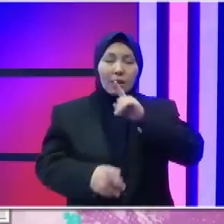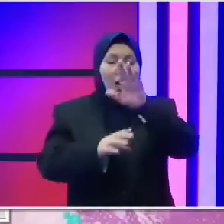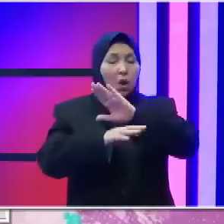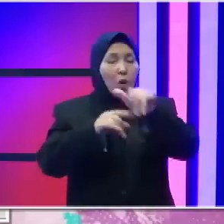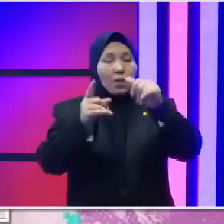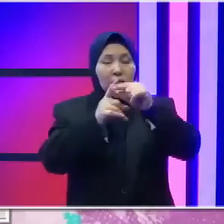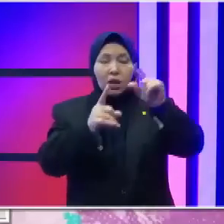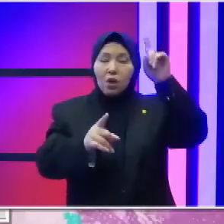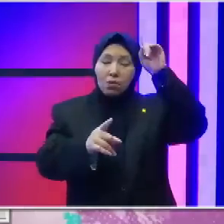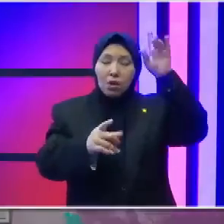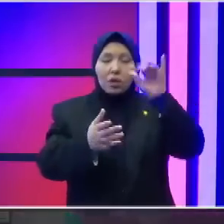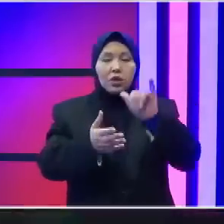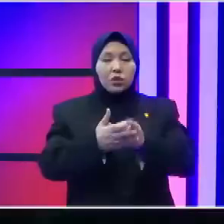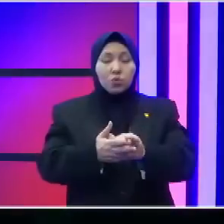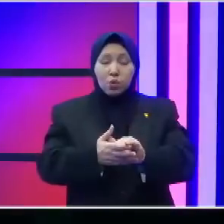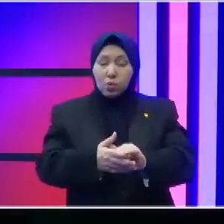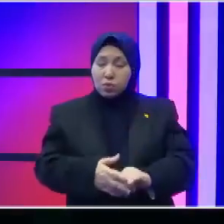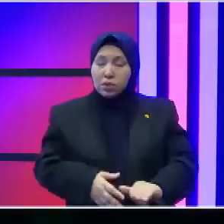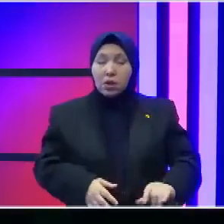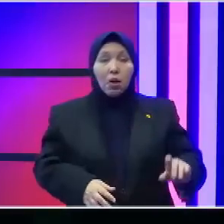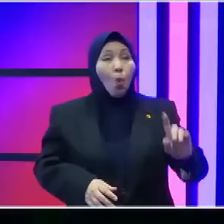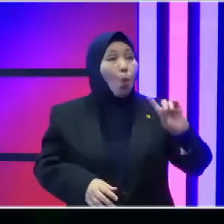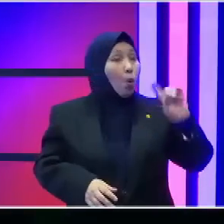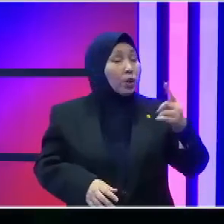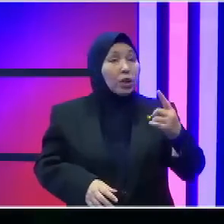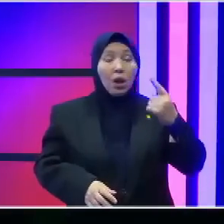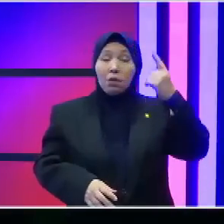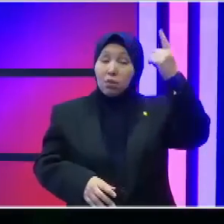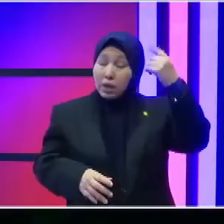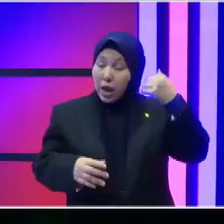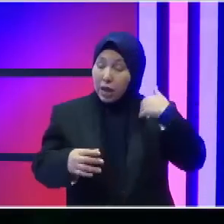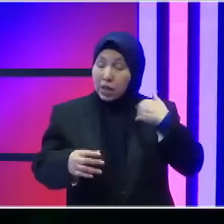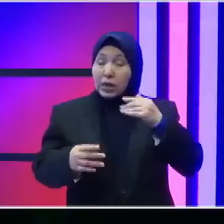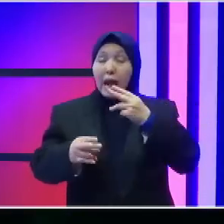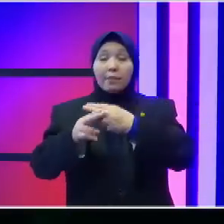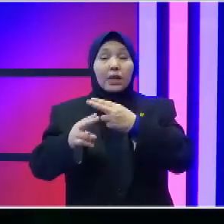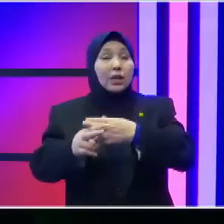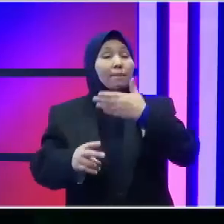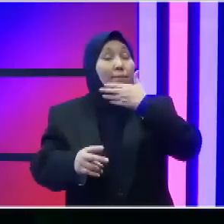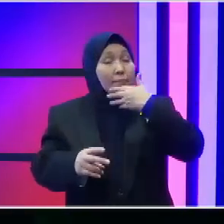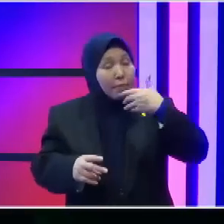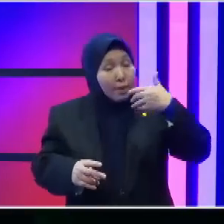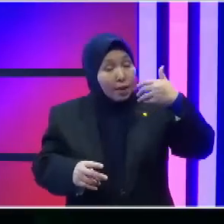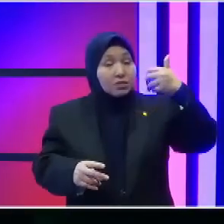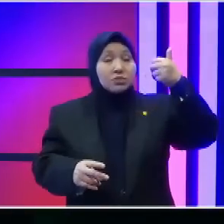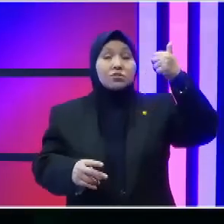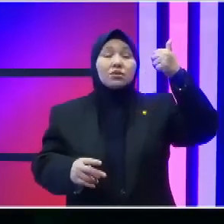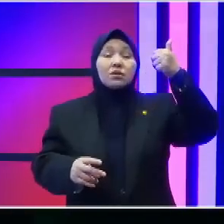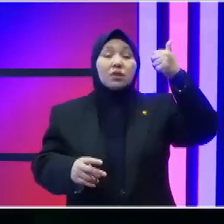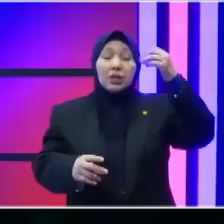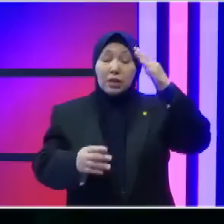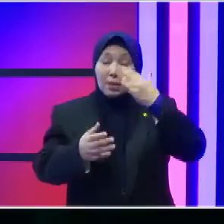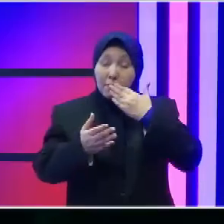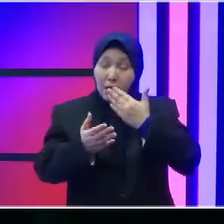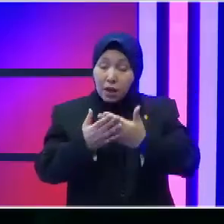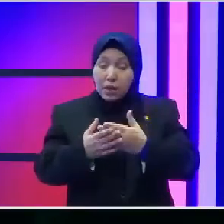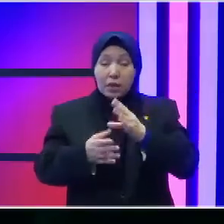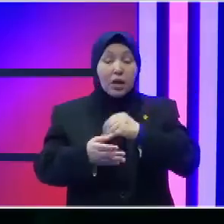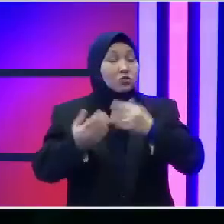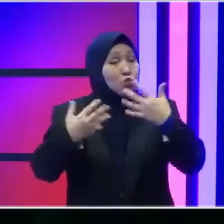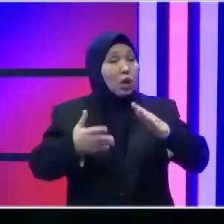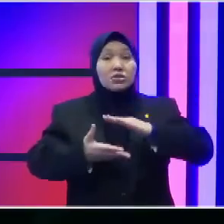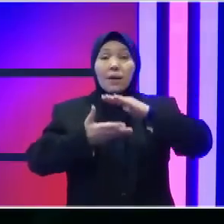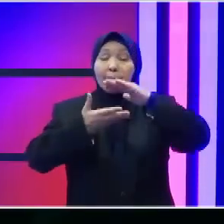Sadaqallahul azim. Ialah Allah, tidak ada Tuhan selain Dia yang mempunyai nama-nama yang terbaik, Asmaul Husna, dan telah